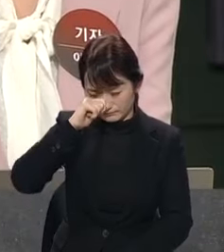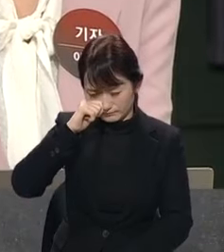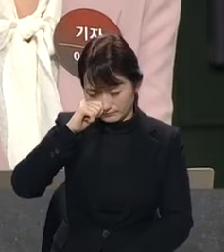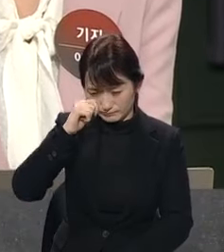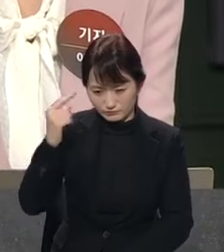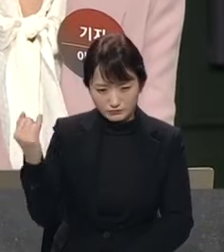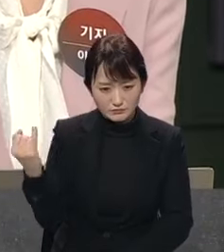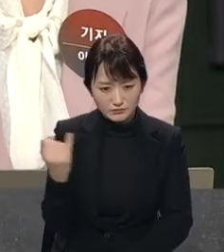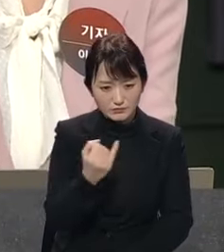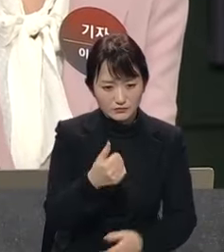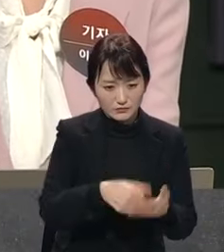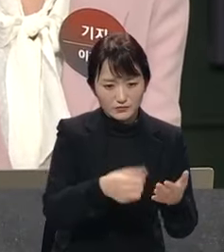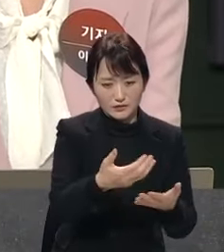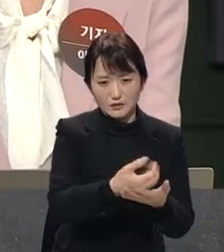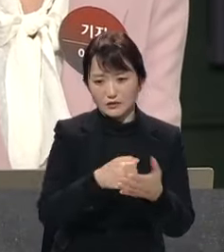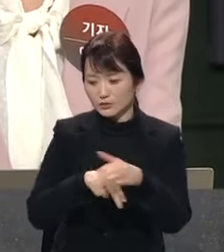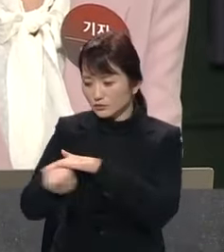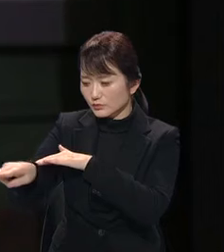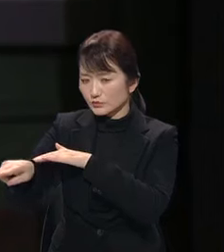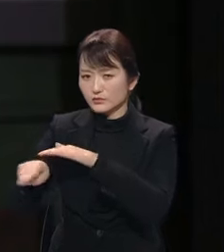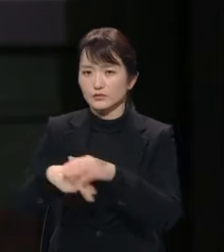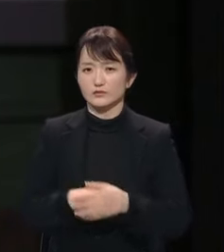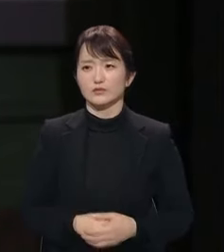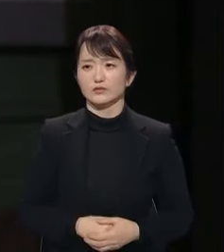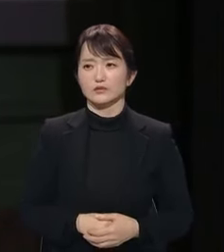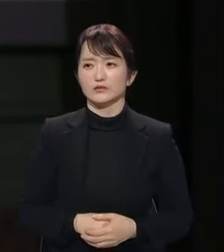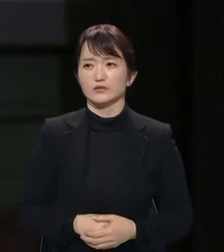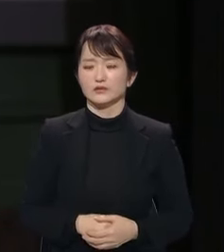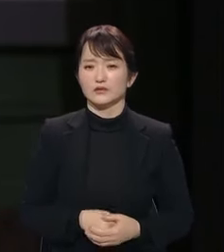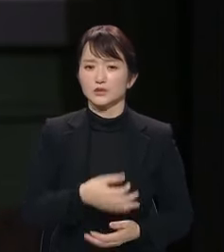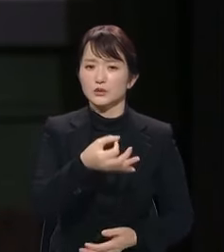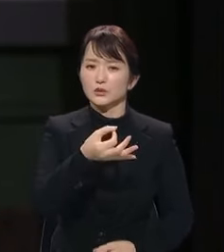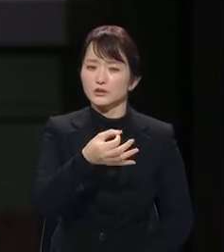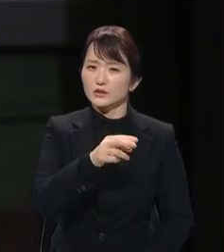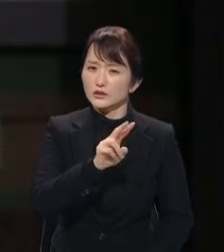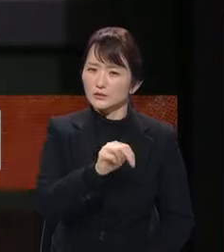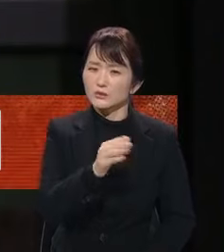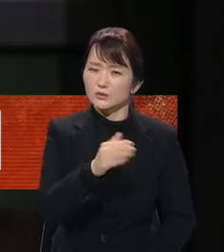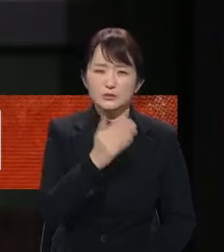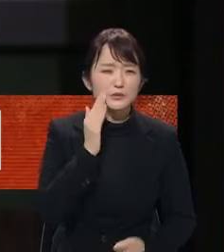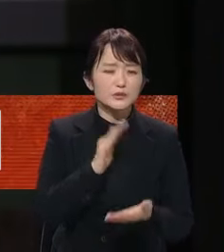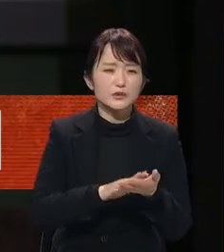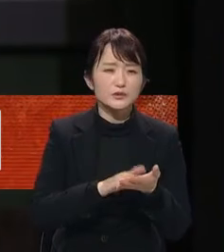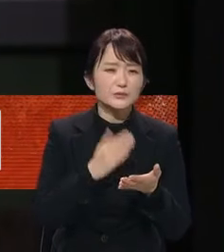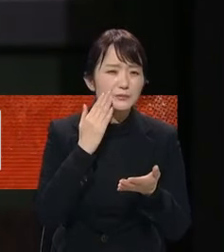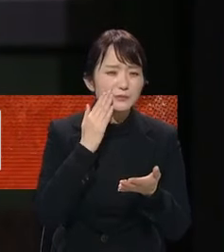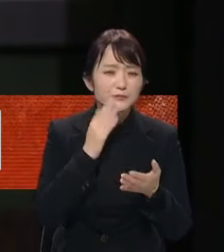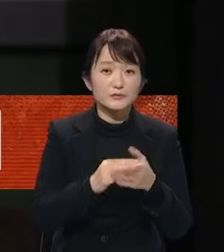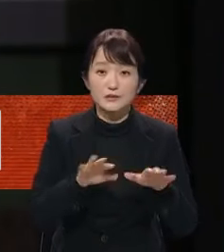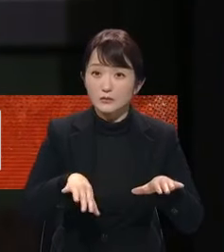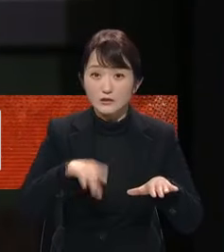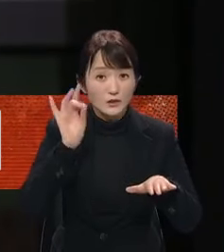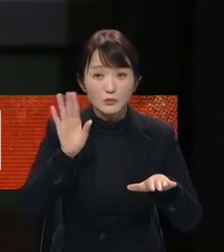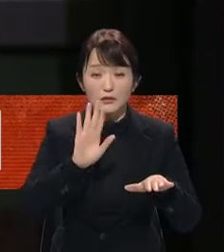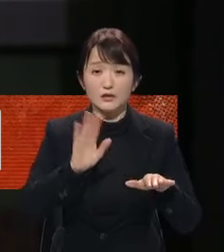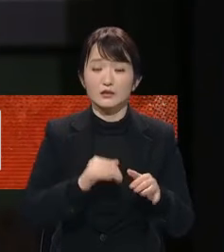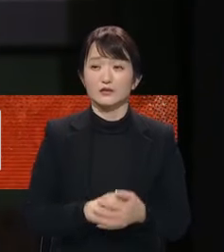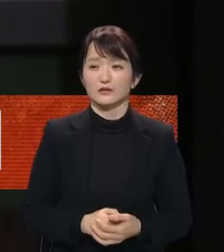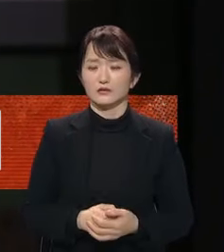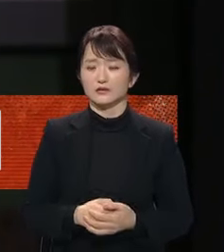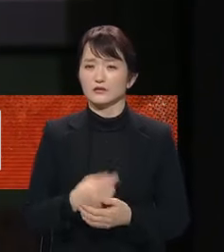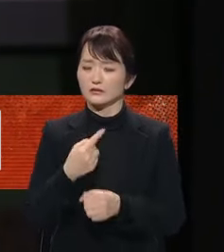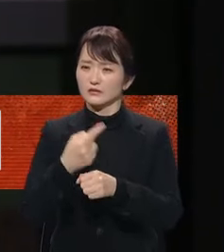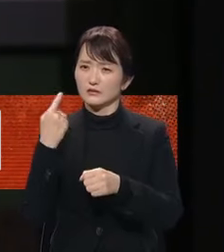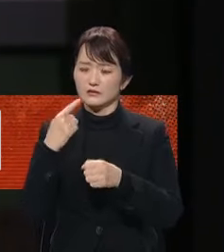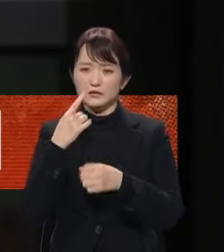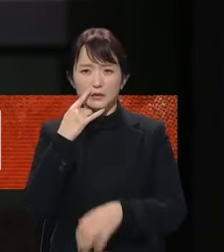슬쩍 해가는 그 모습이 찍혔던 겁니다. 이 택배는 2만 원가량 되는 화장품이었다고 합니다. 그런데 이번이 처음이 아니었던 게 지난해에도